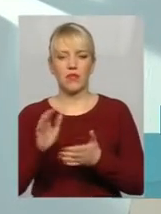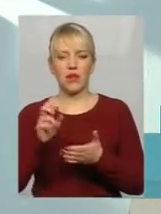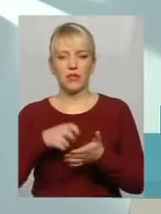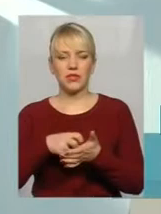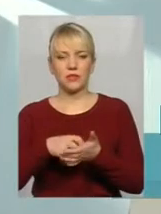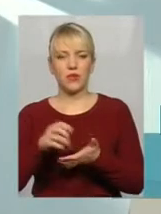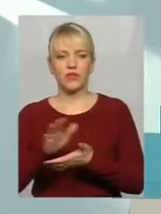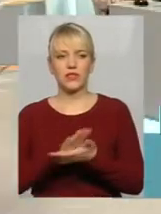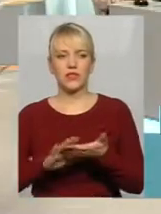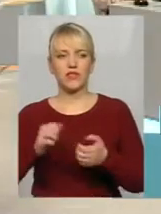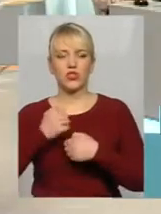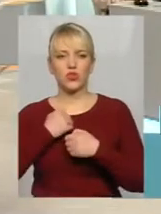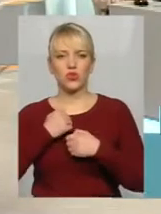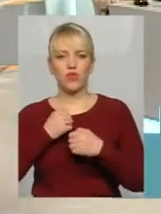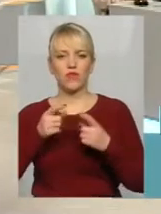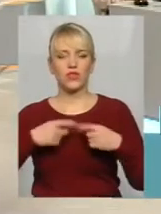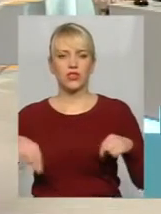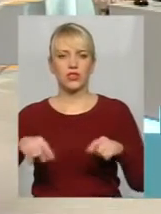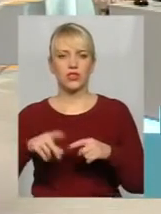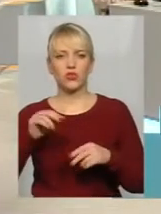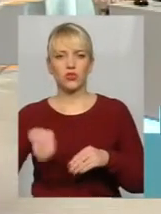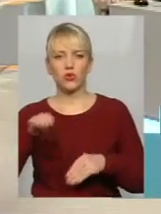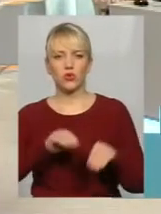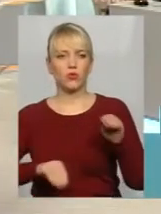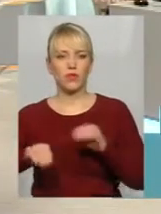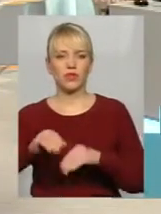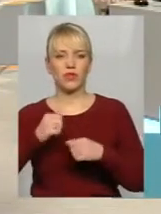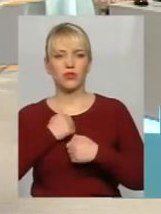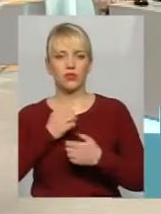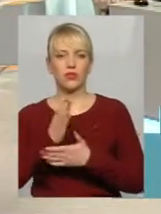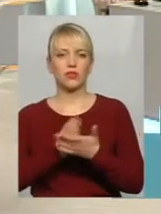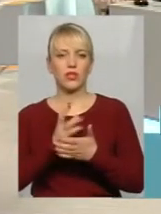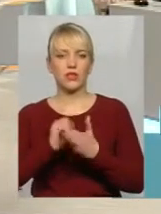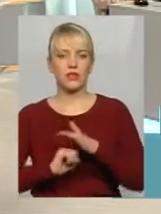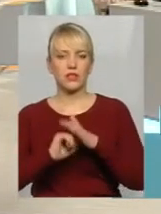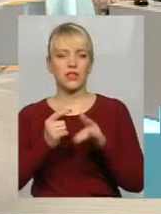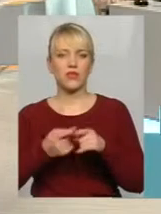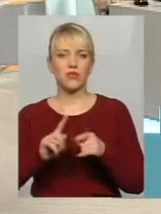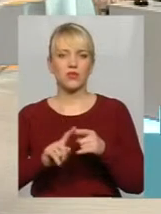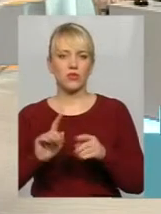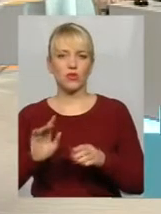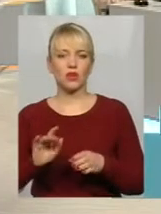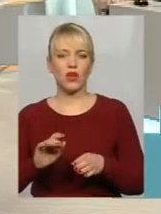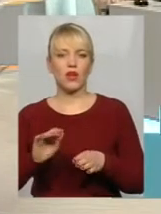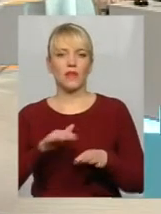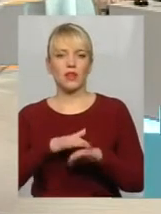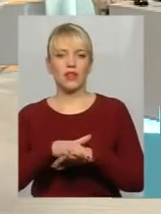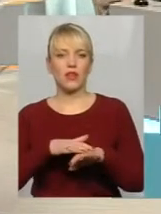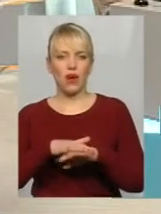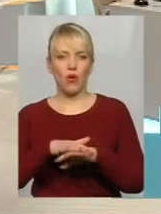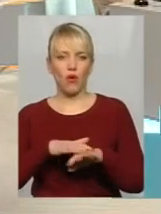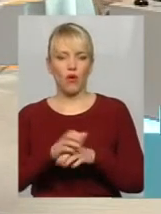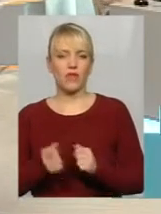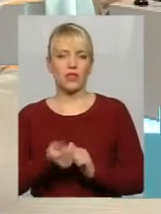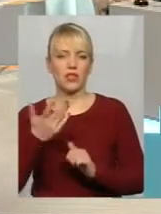щодо комплектування її відповідної категорії військовослужбовців. На підставі цього підраховується кількість, вона розбивається.